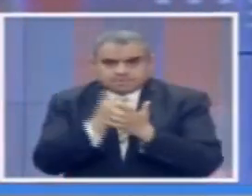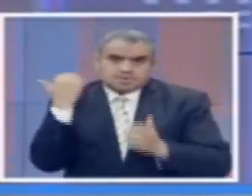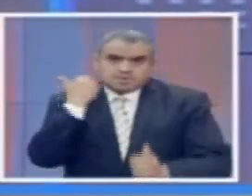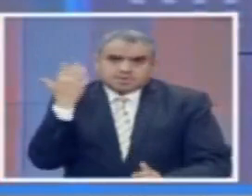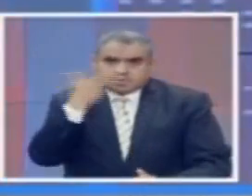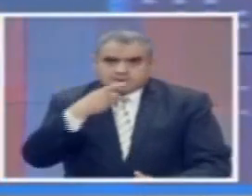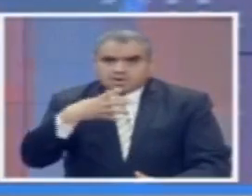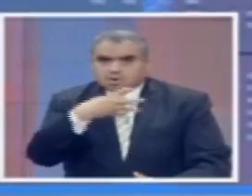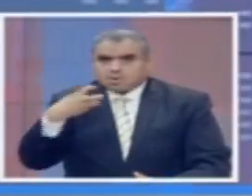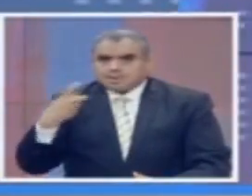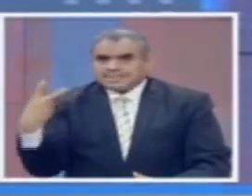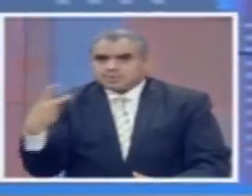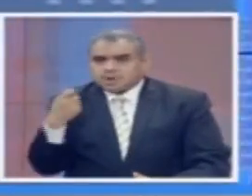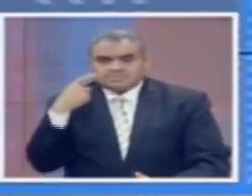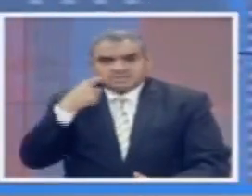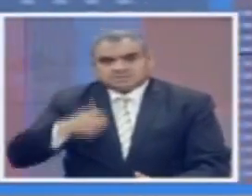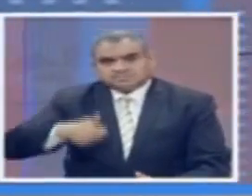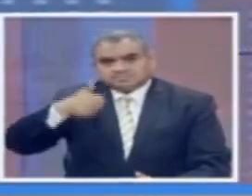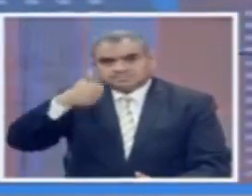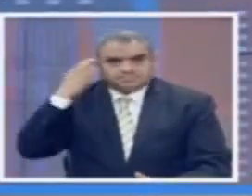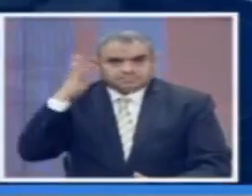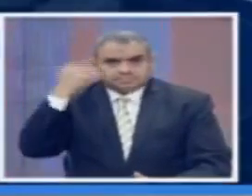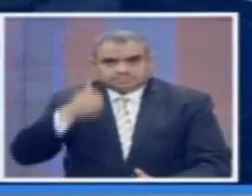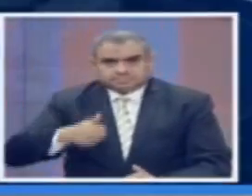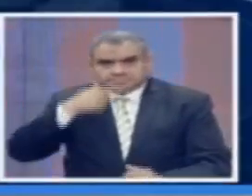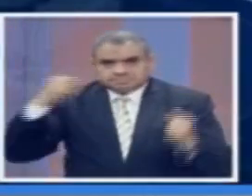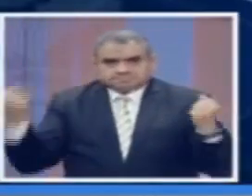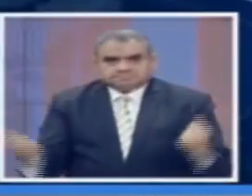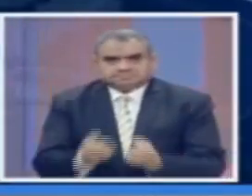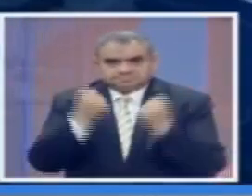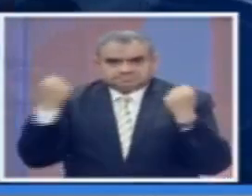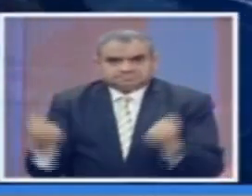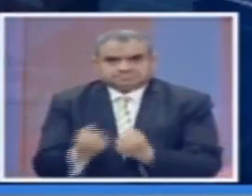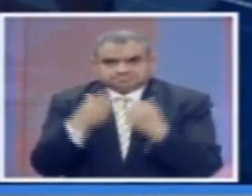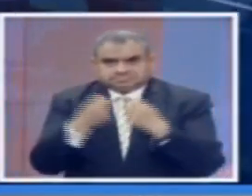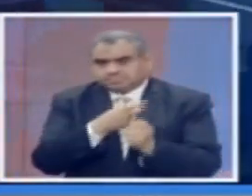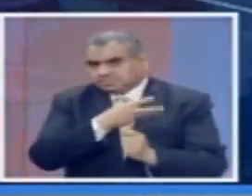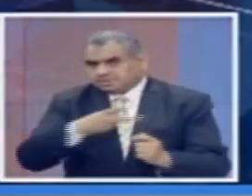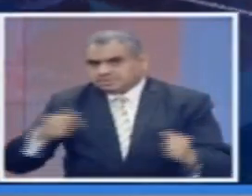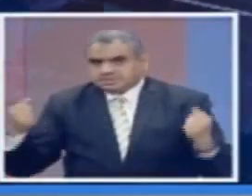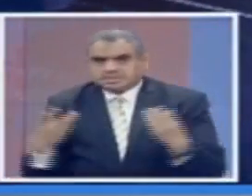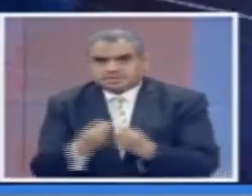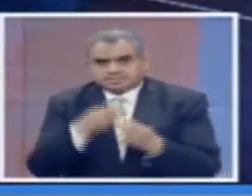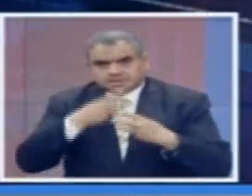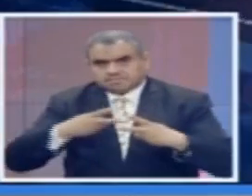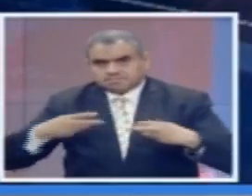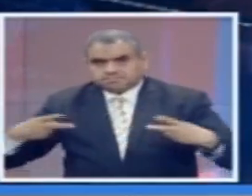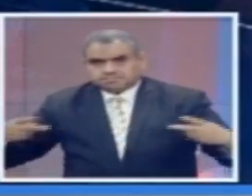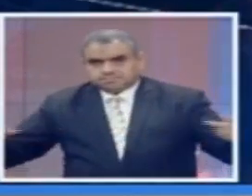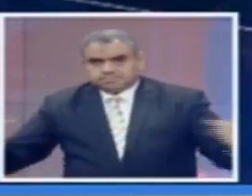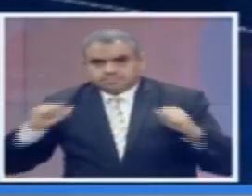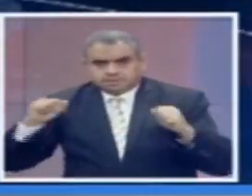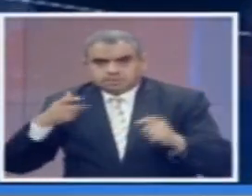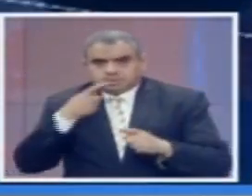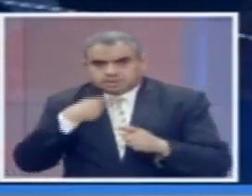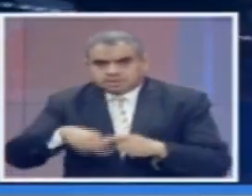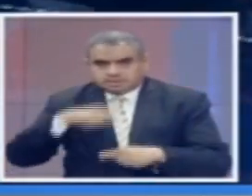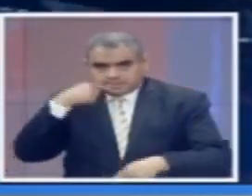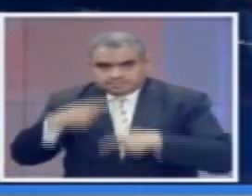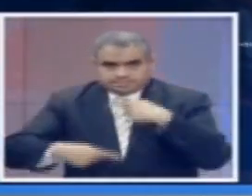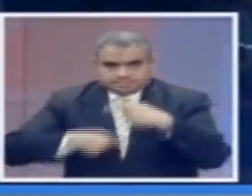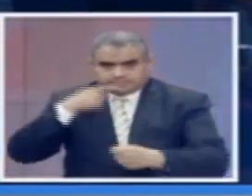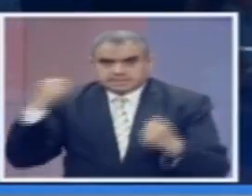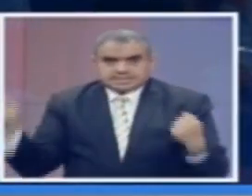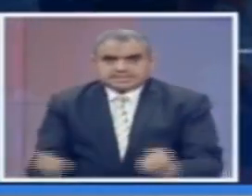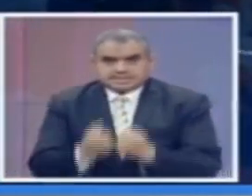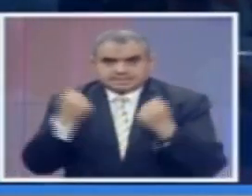اف 452، حيث تم تنفيذ عدد من الأنشطة التدريبية المختلفة. تأتي